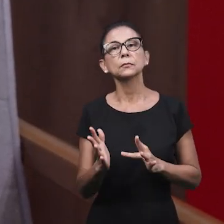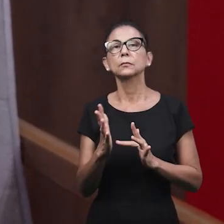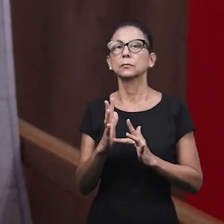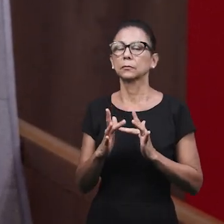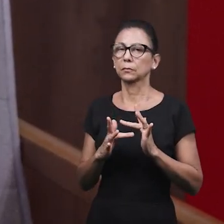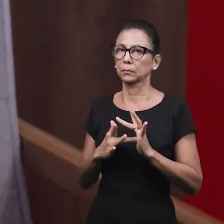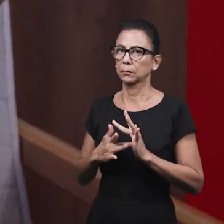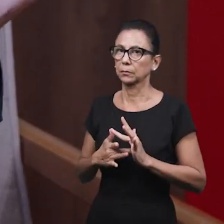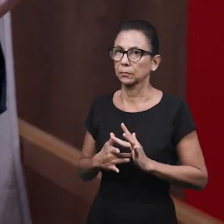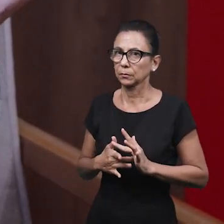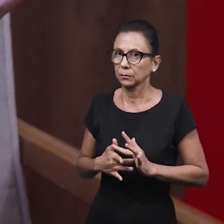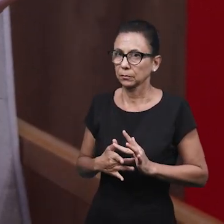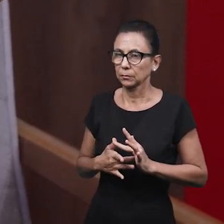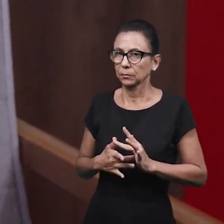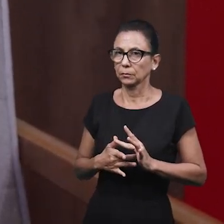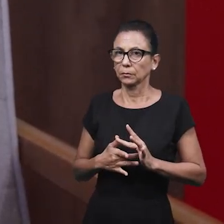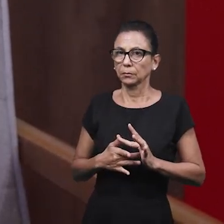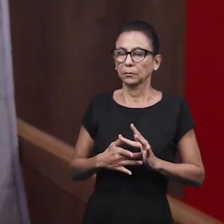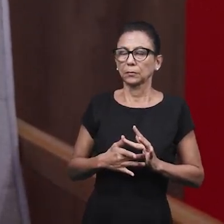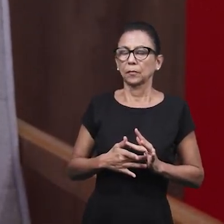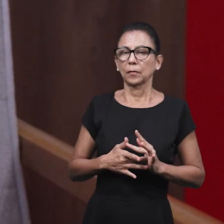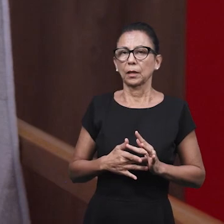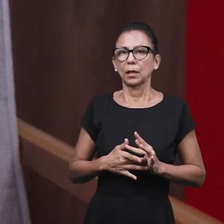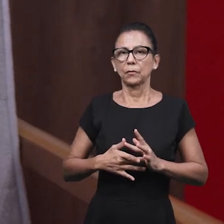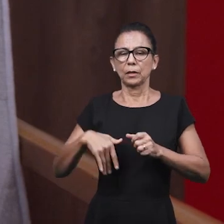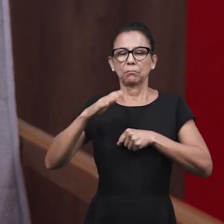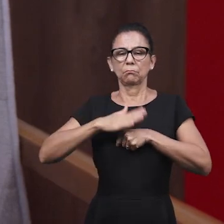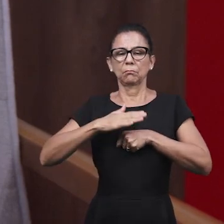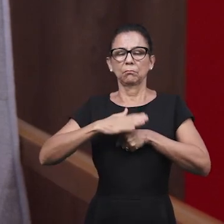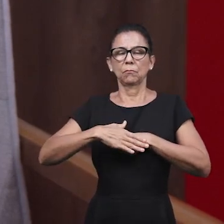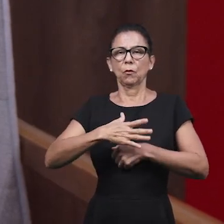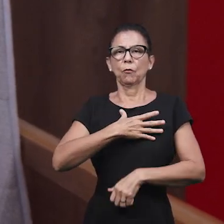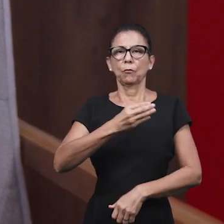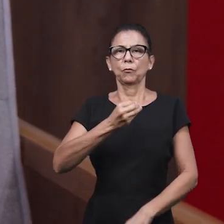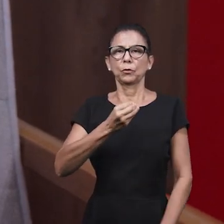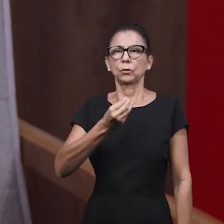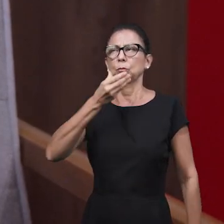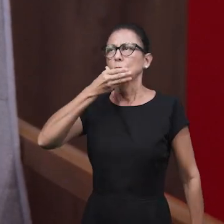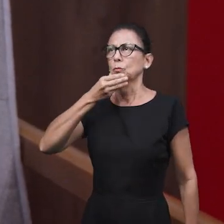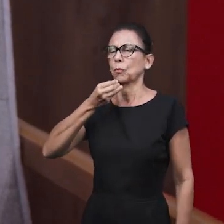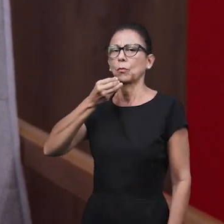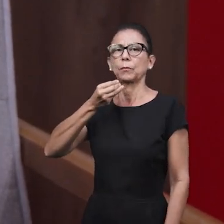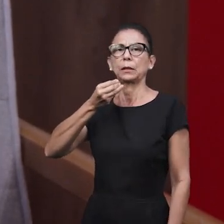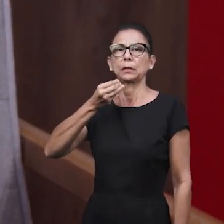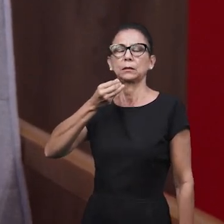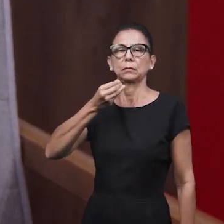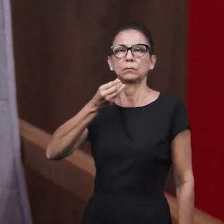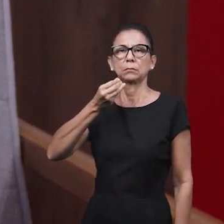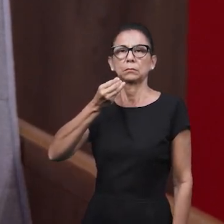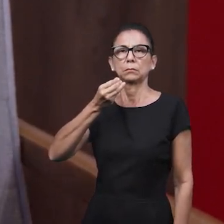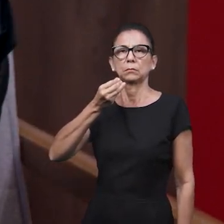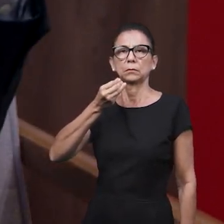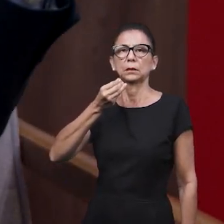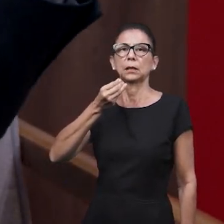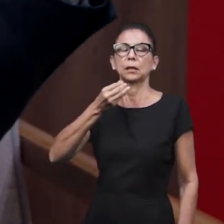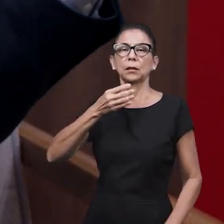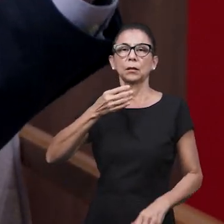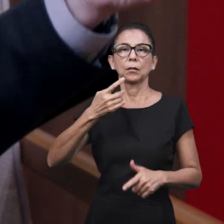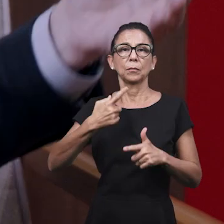il était appelé et à lui-même, il se disait le Fils de l'homme, parce qu'il a